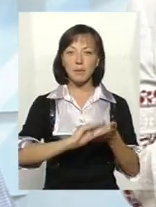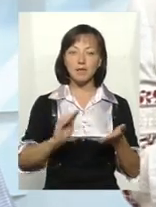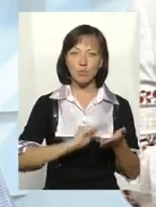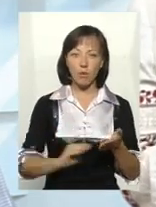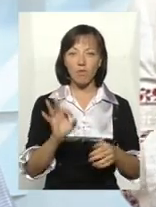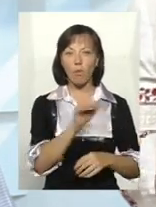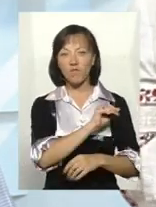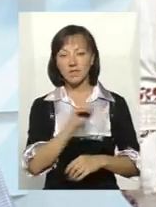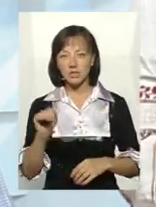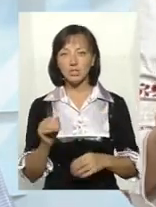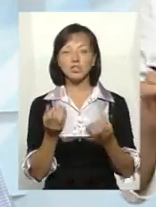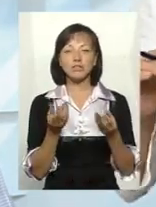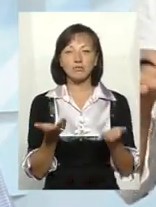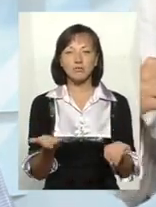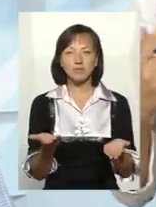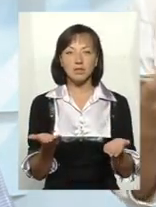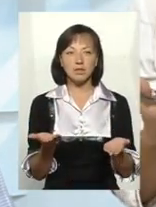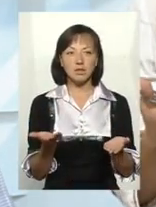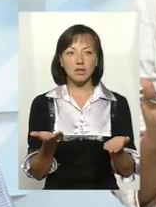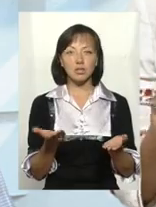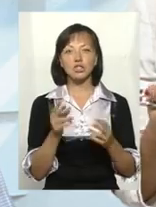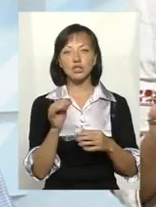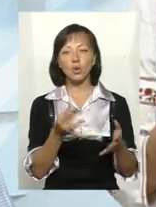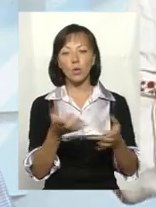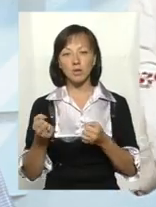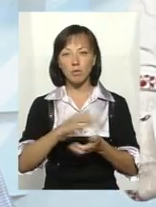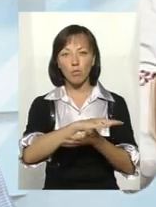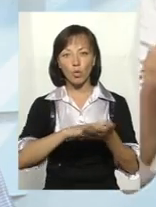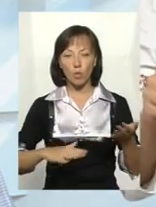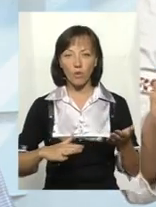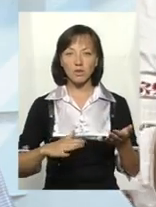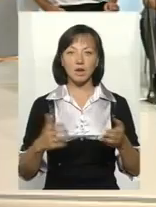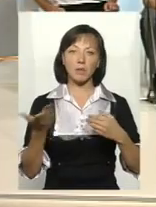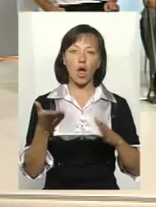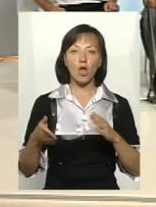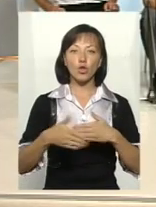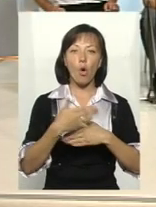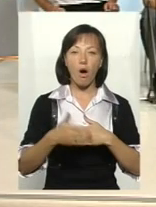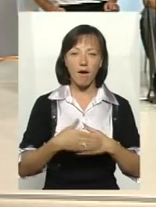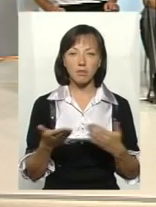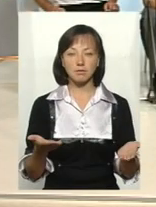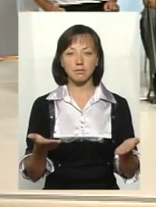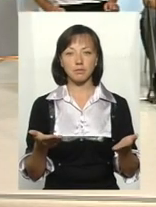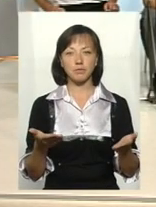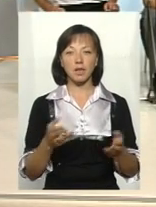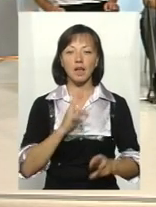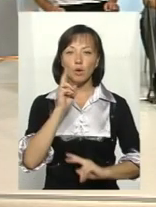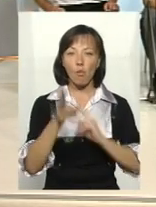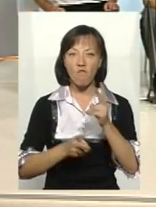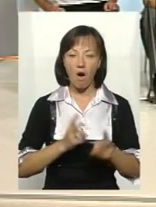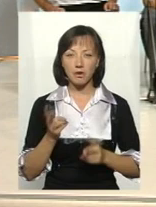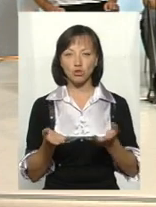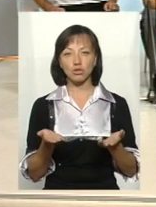письмові, офіційні, і з чим вони, чи отримали вони продовження у вигляді доган, у вигляді